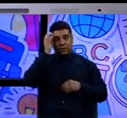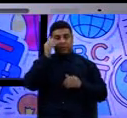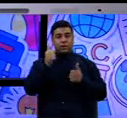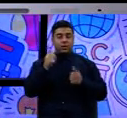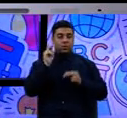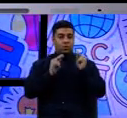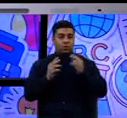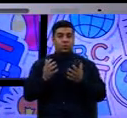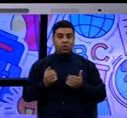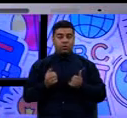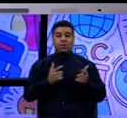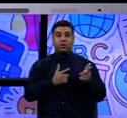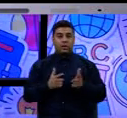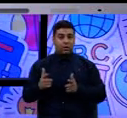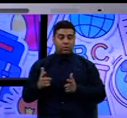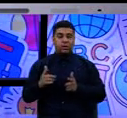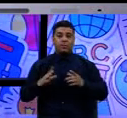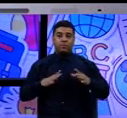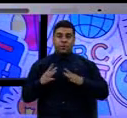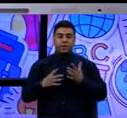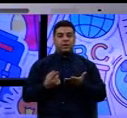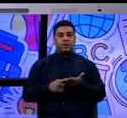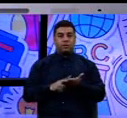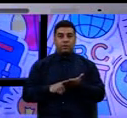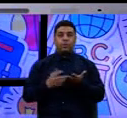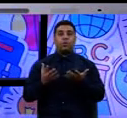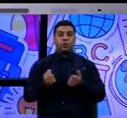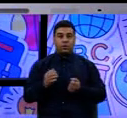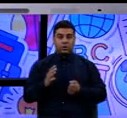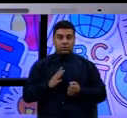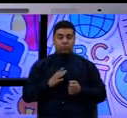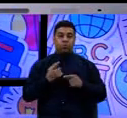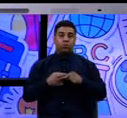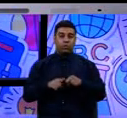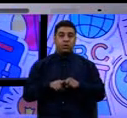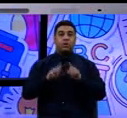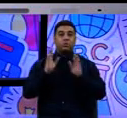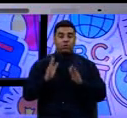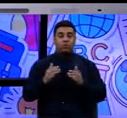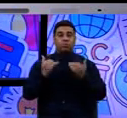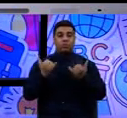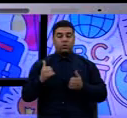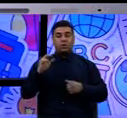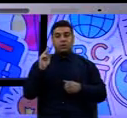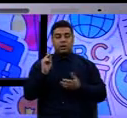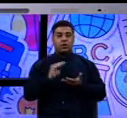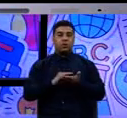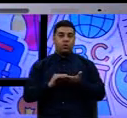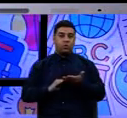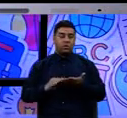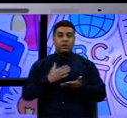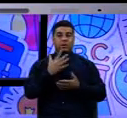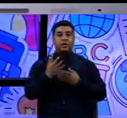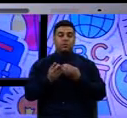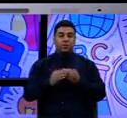bilimlarni mustahkamlaymiz. Tayyormisiz? Mashq daftaringizni oldingizmi? Unday bo'lsa, bugungi sanani